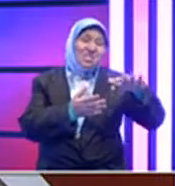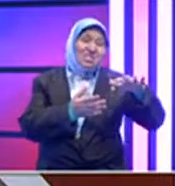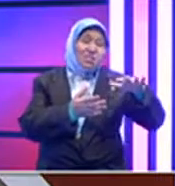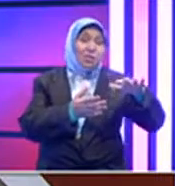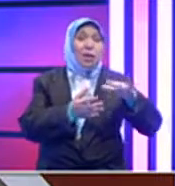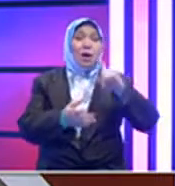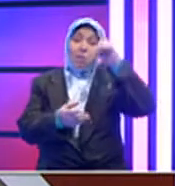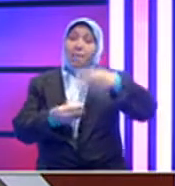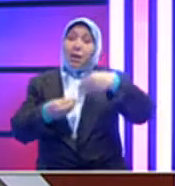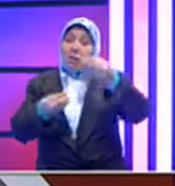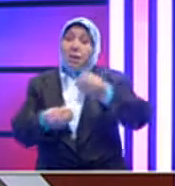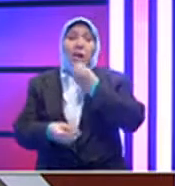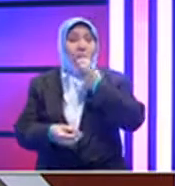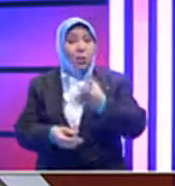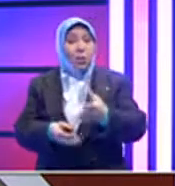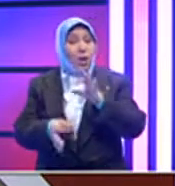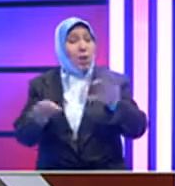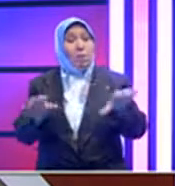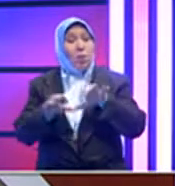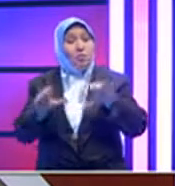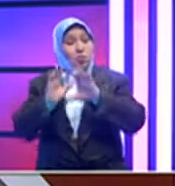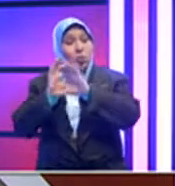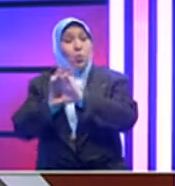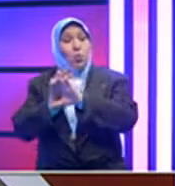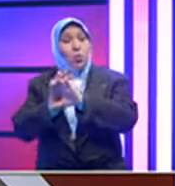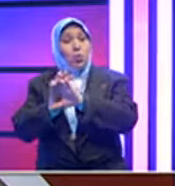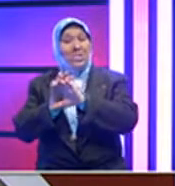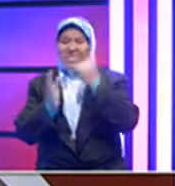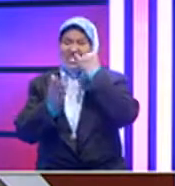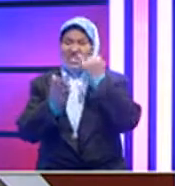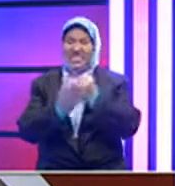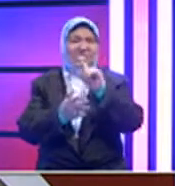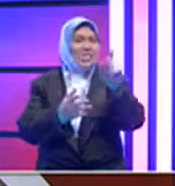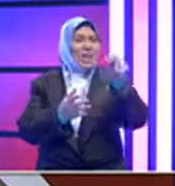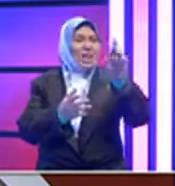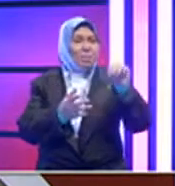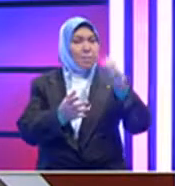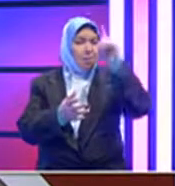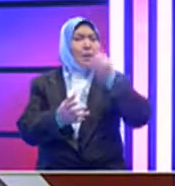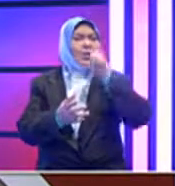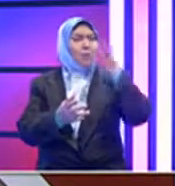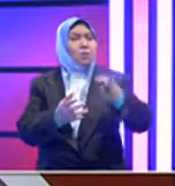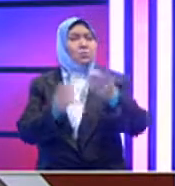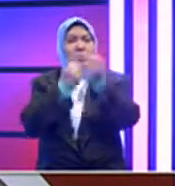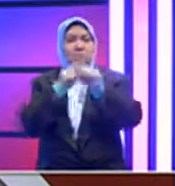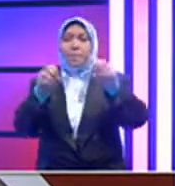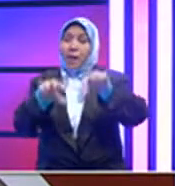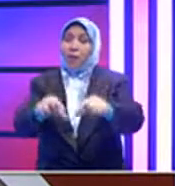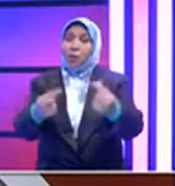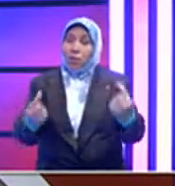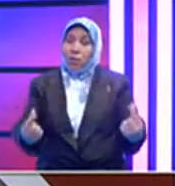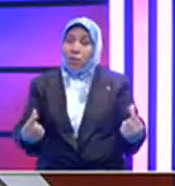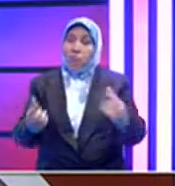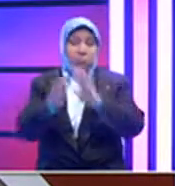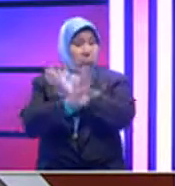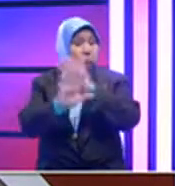itu Allah beritahu bahwa kalau buat contohnya dia zalim maka Allah begitulah siap-siap di dalam Alquran agar